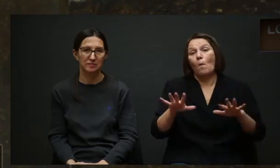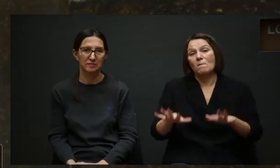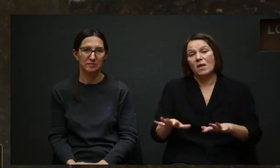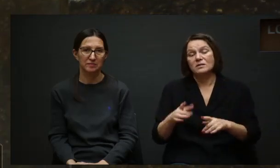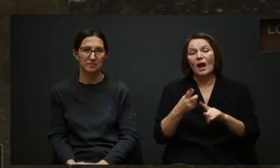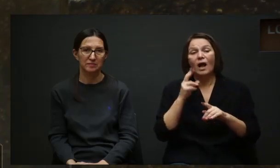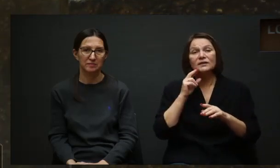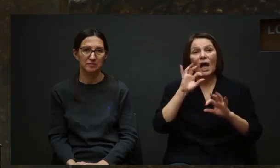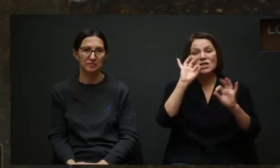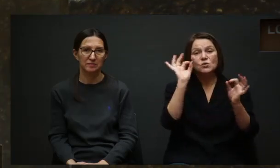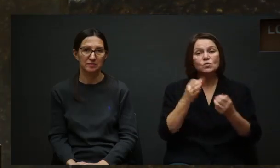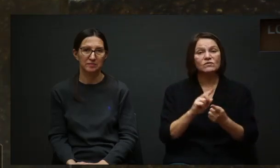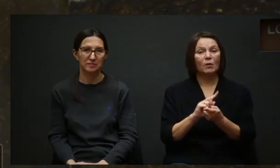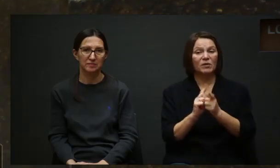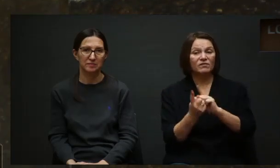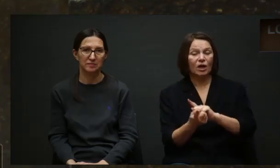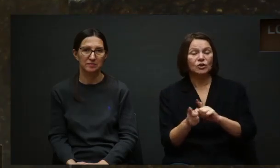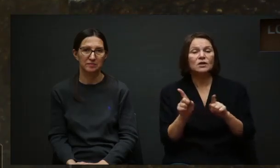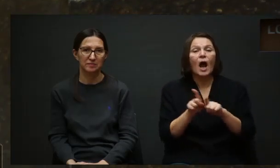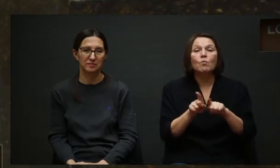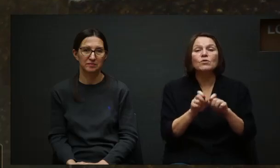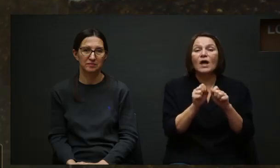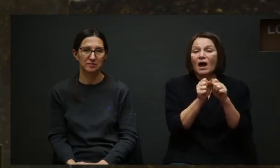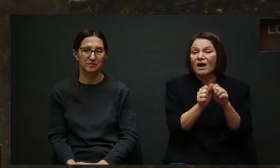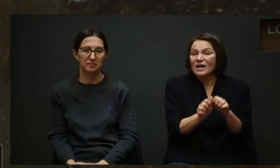превращается, искусство как бы расползается